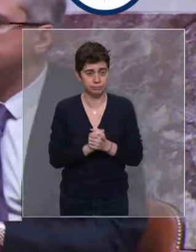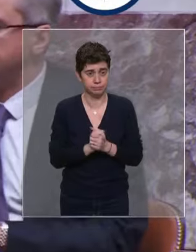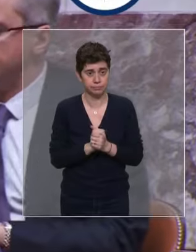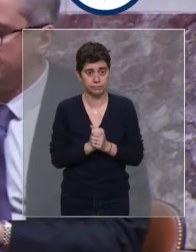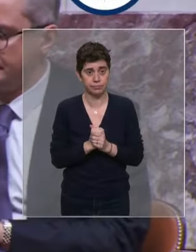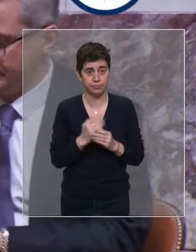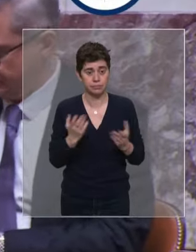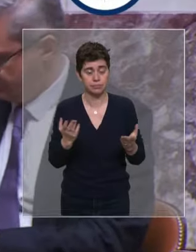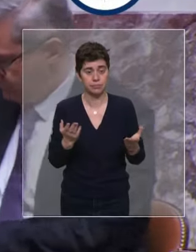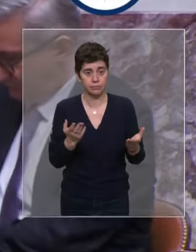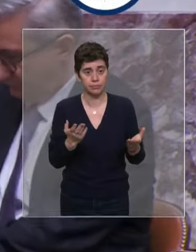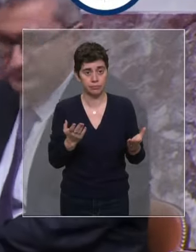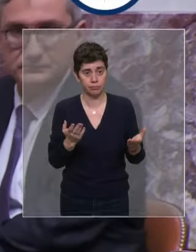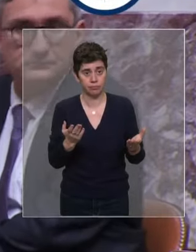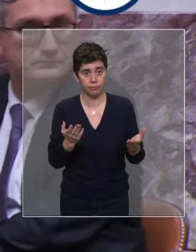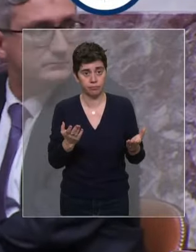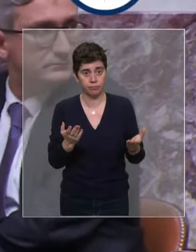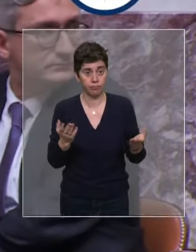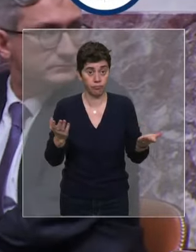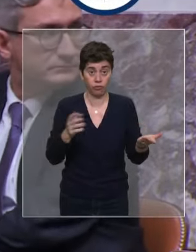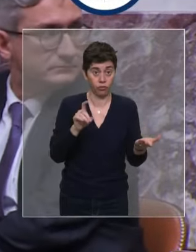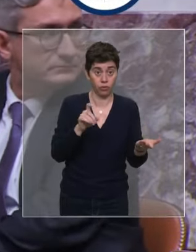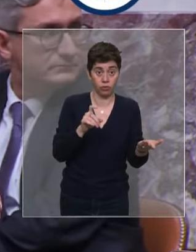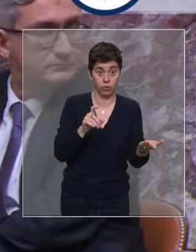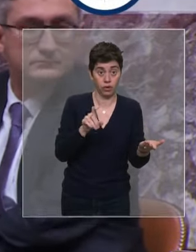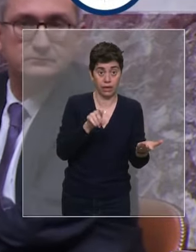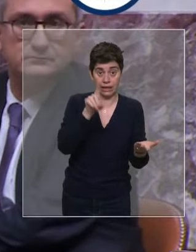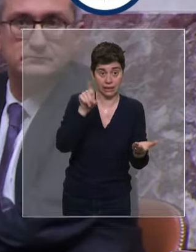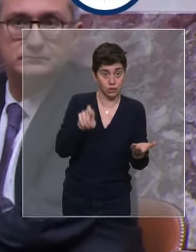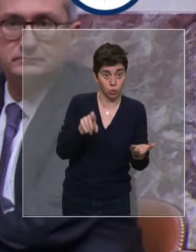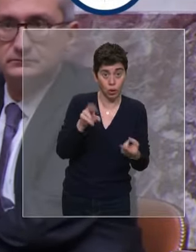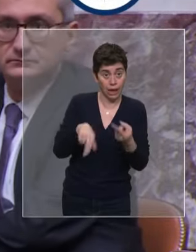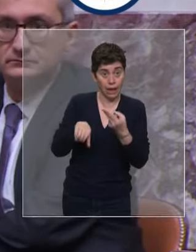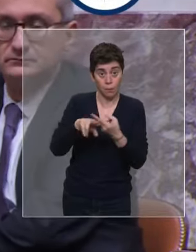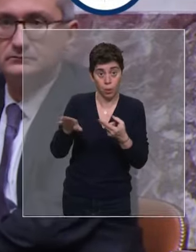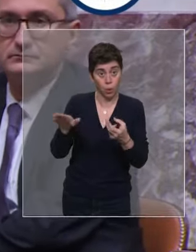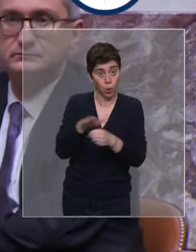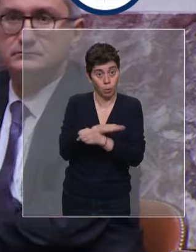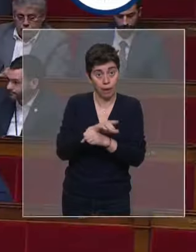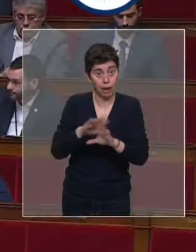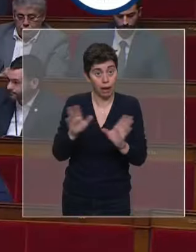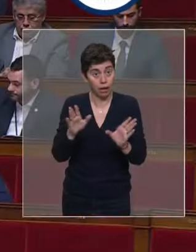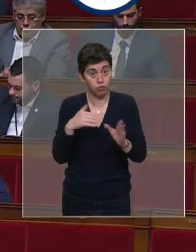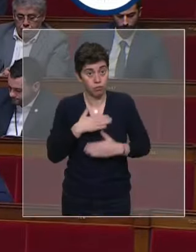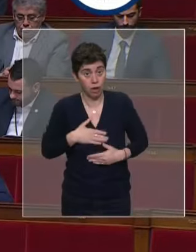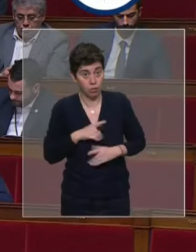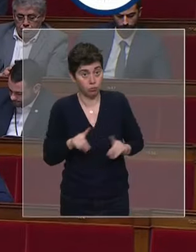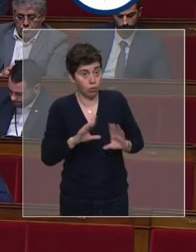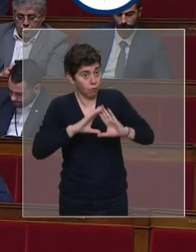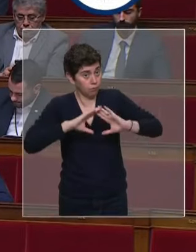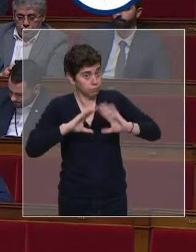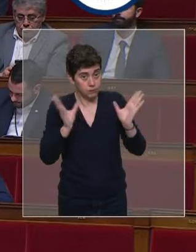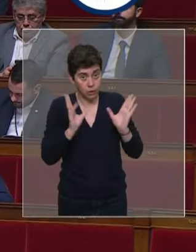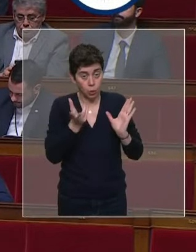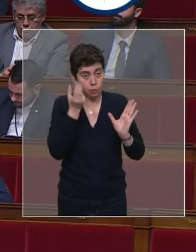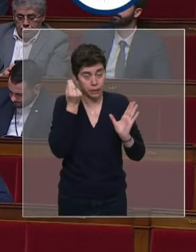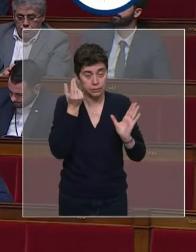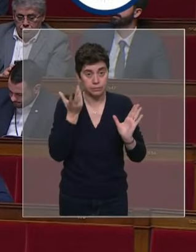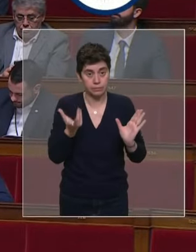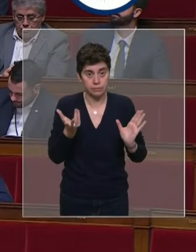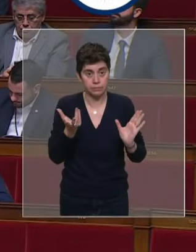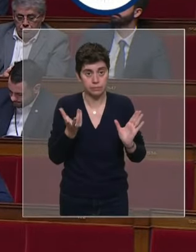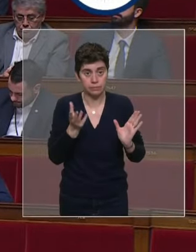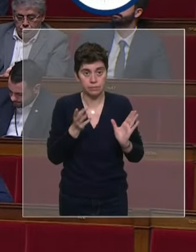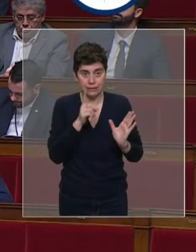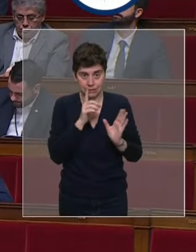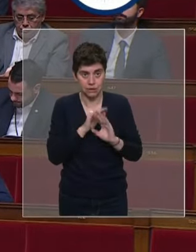Vous posez vos questions, il apporte une réponse complète, elle ne vous satisfait pas, nous l'avons compris. La parole, s'il vous plaît, un peu de